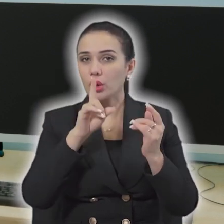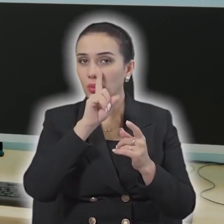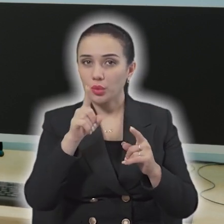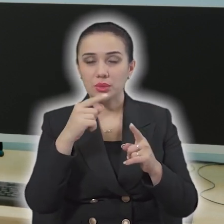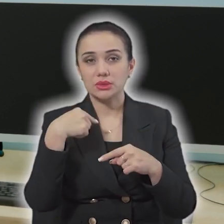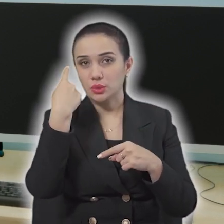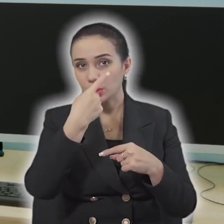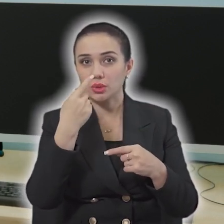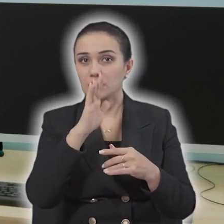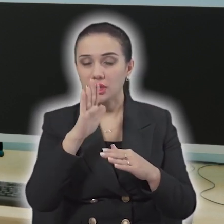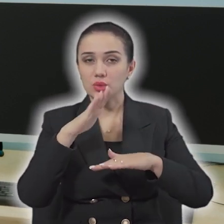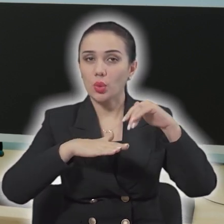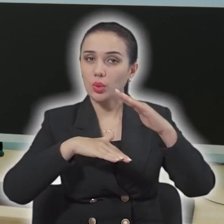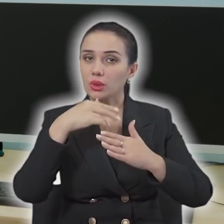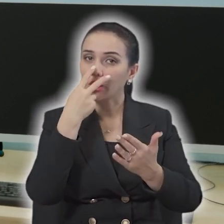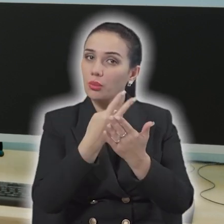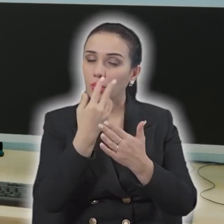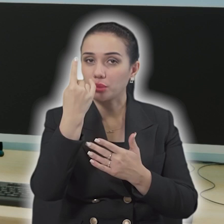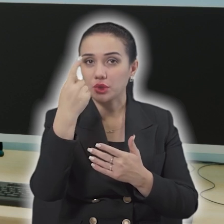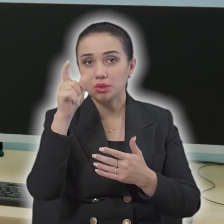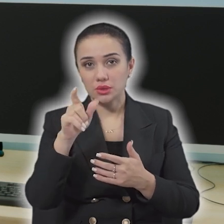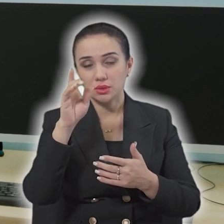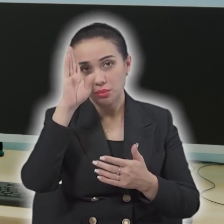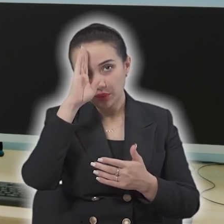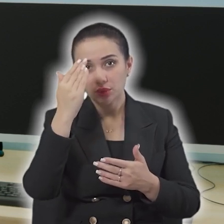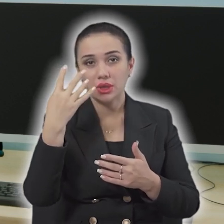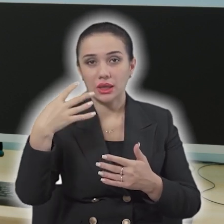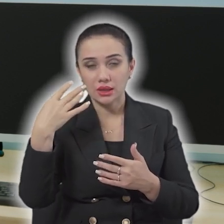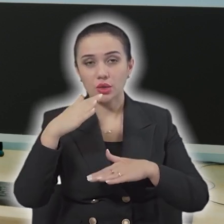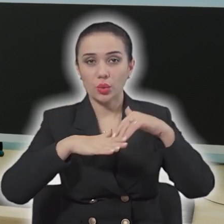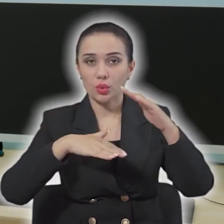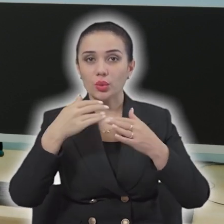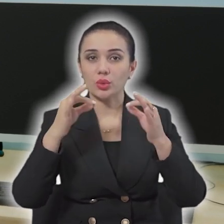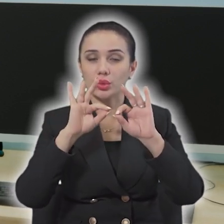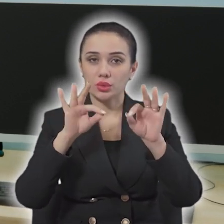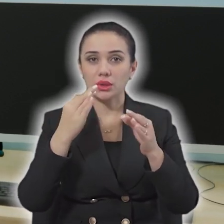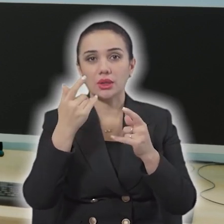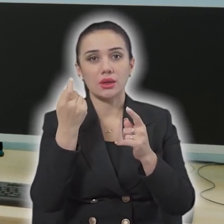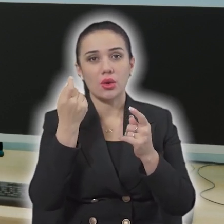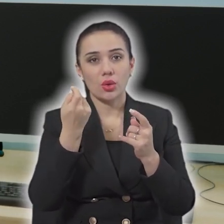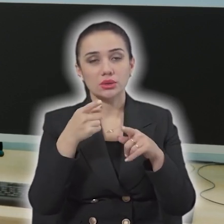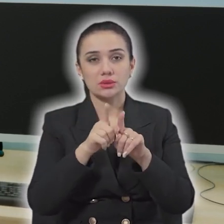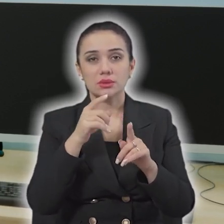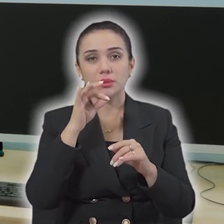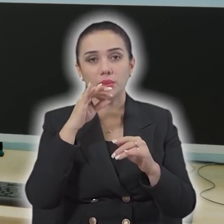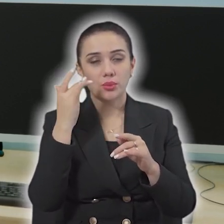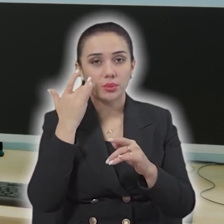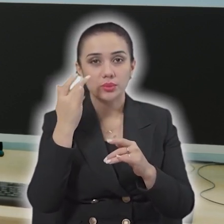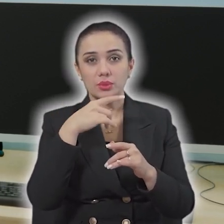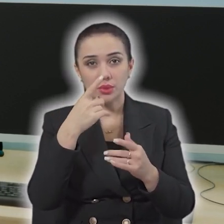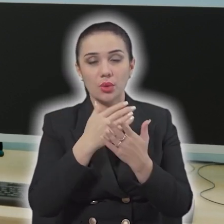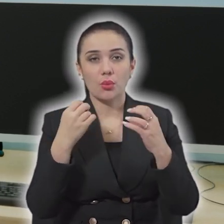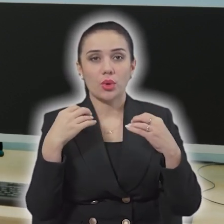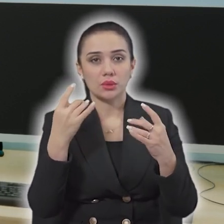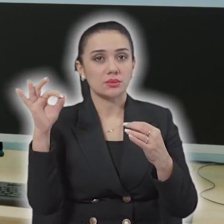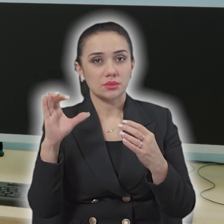bo'lmas. Husniga emas, hunariga boq. Bir yigitga 40 hunar oz degan maqollarni bot-bot takrorlashgan. Boylikni bir